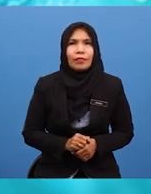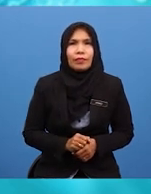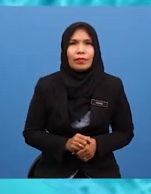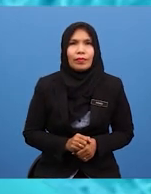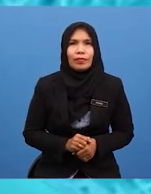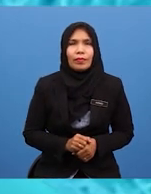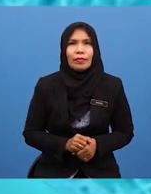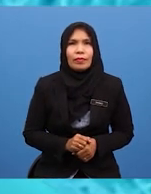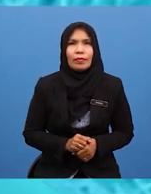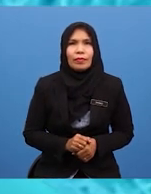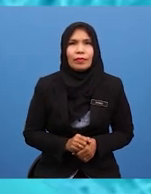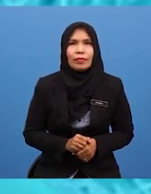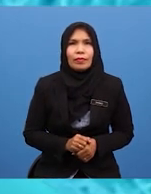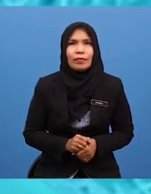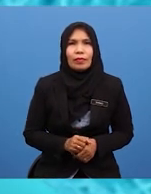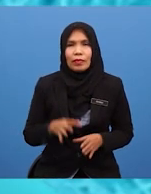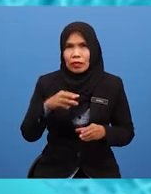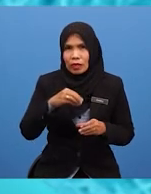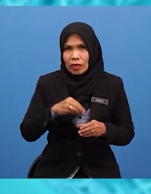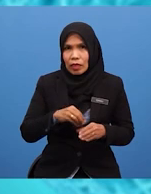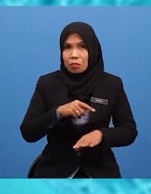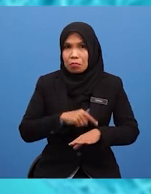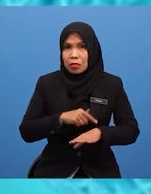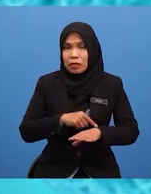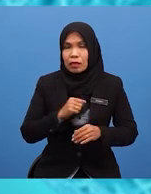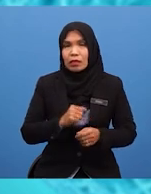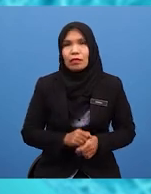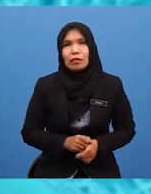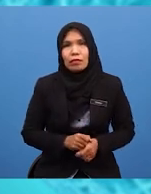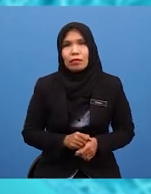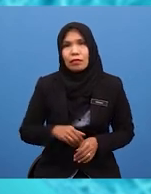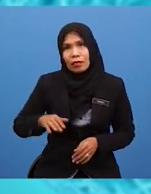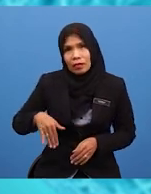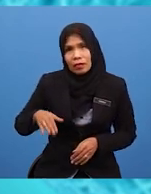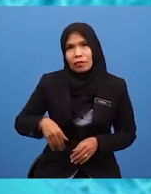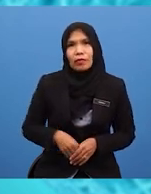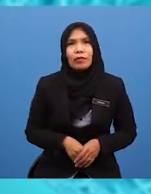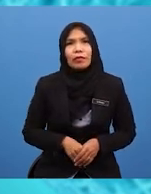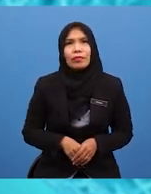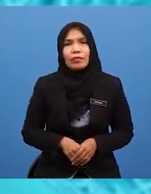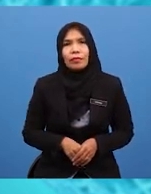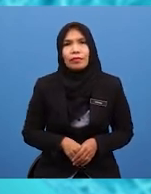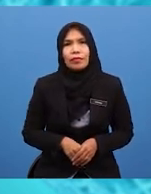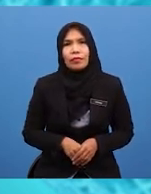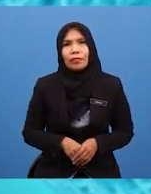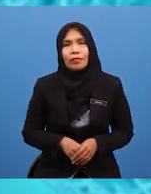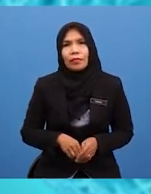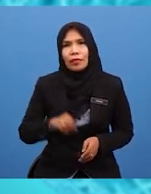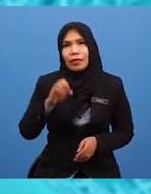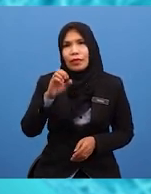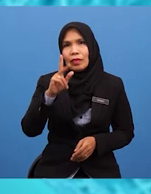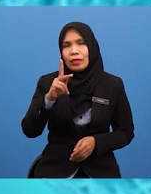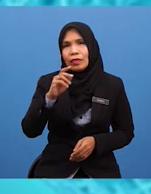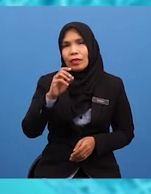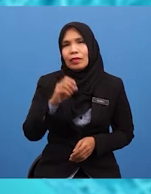saiz. Tetapi, dalam tempoh masa sebelum ekdisis yang berikutnya